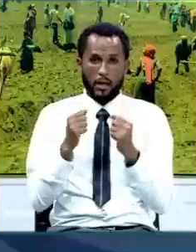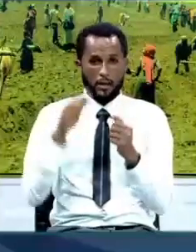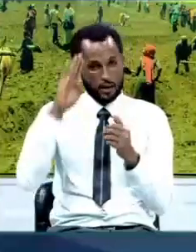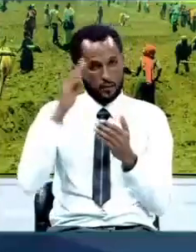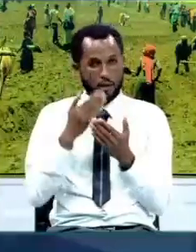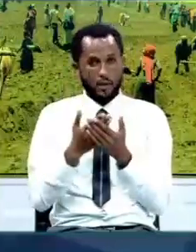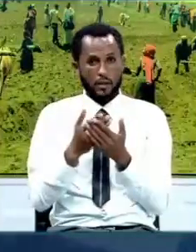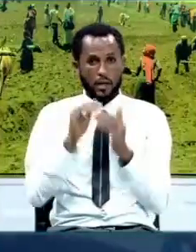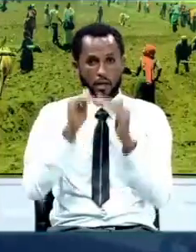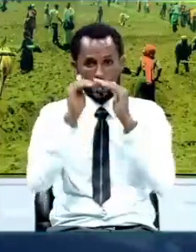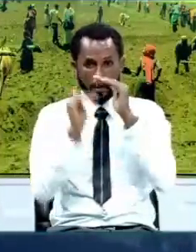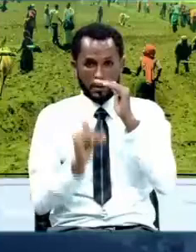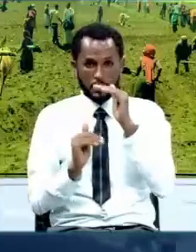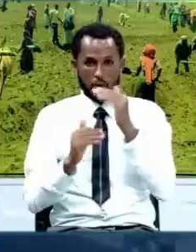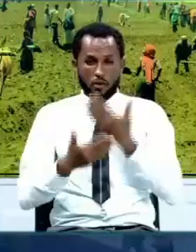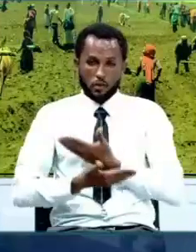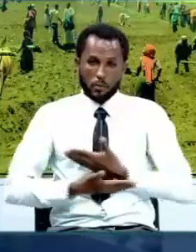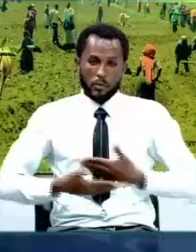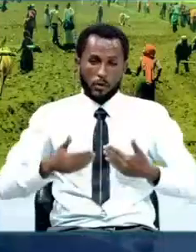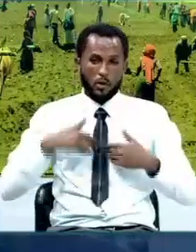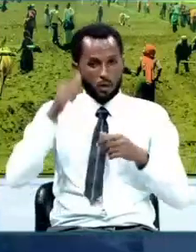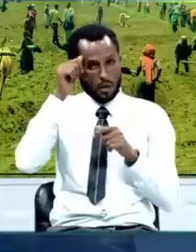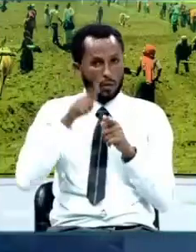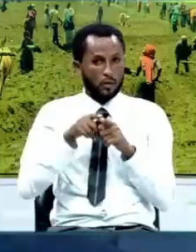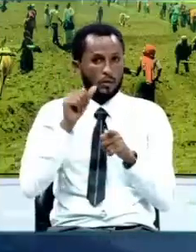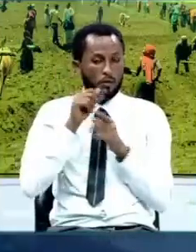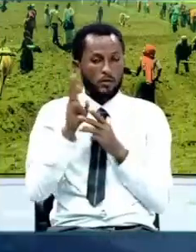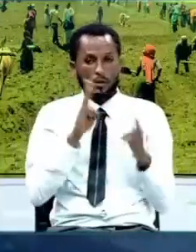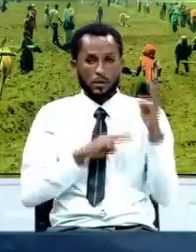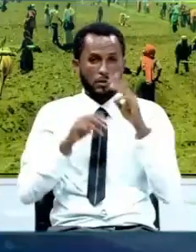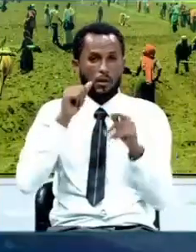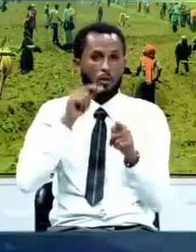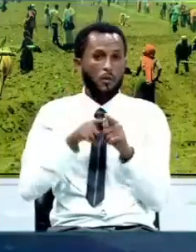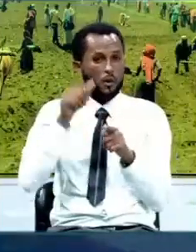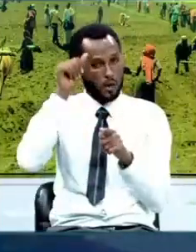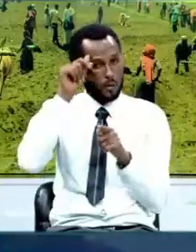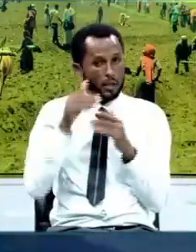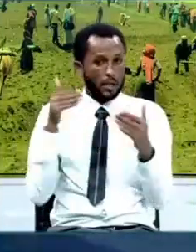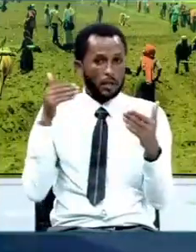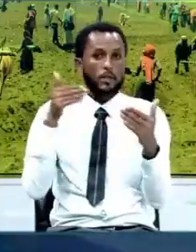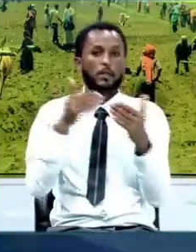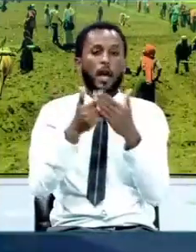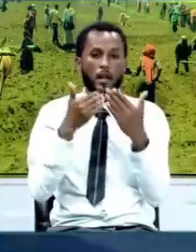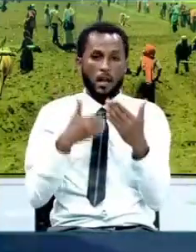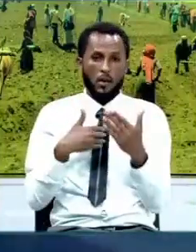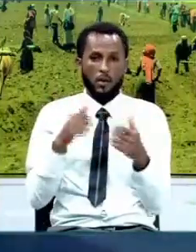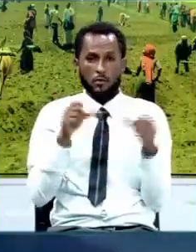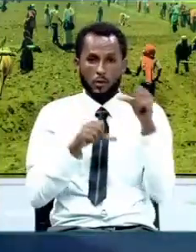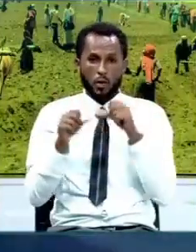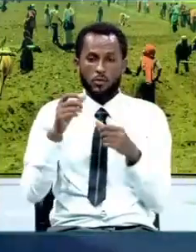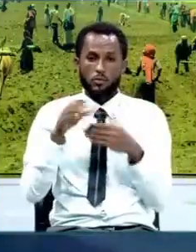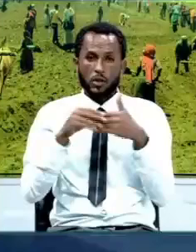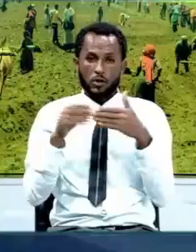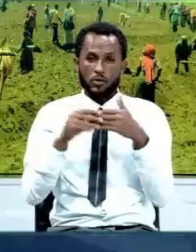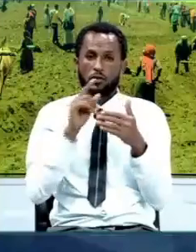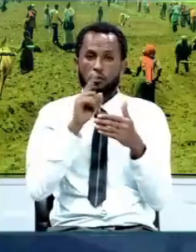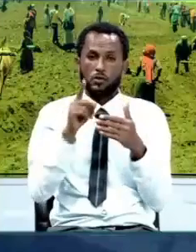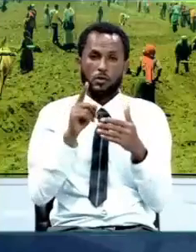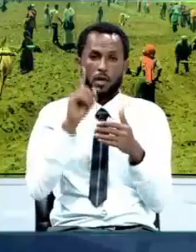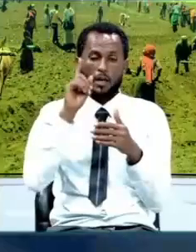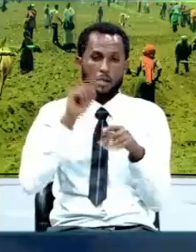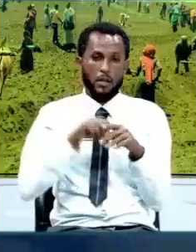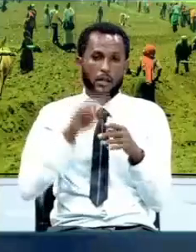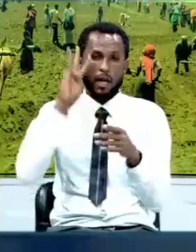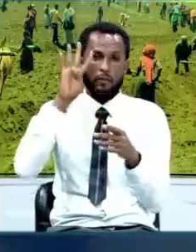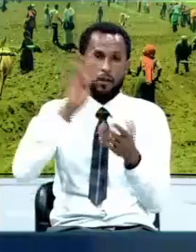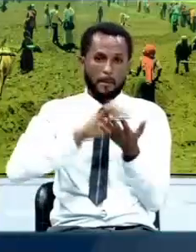ደቅና ቀኒስና ልቶም ጠምዮም ለለዉ ኣሕዋትና ልቶም ተቸጊሮም ለለዉ ኣሓትና ክንበፅሕ ኣለና ኢሎም ለዋፅእዎ ቅርሺ እዩ መፅኡና